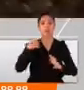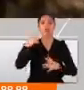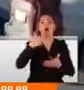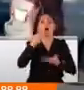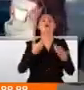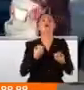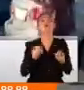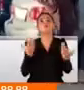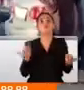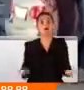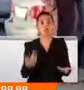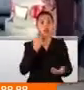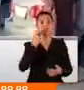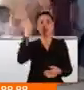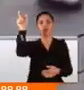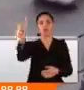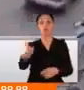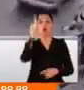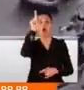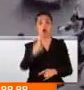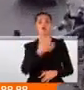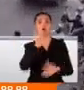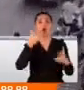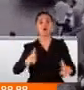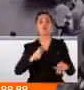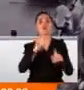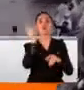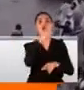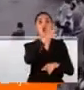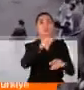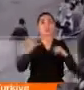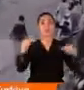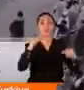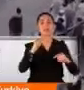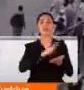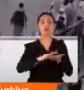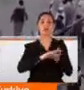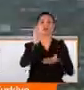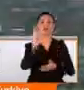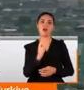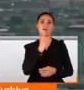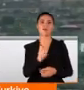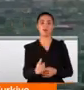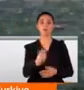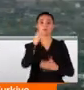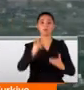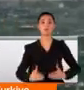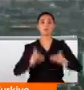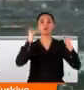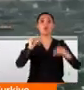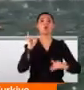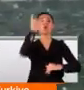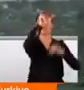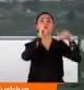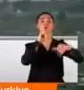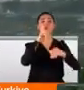izah edemeyiz. Cumhurbaşkanı önce Afganistan'daki yönetim boşluğunun sona ermesi şart diye devam etti. Askıya alınan uçuşlar için